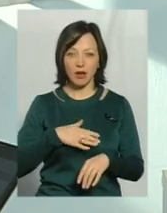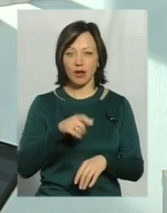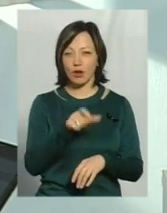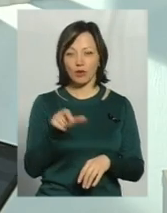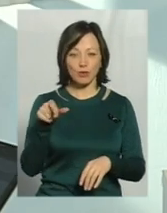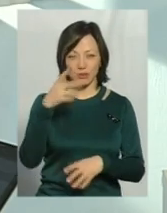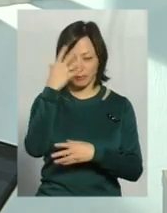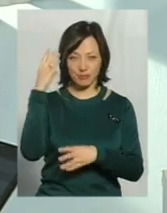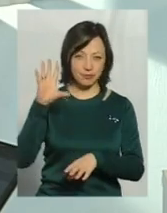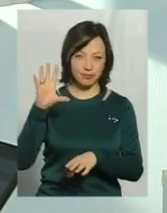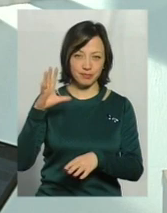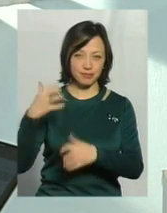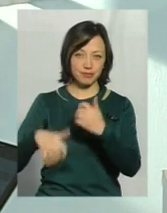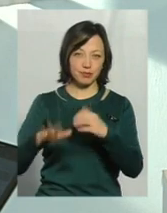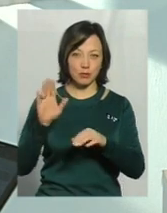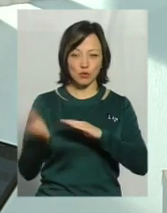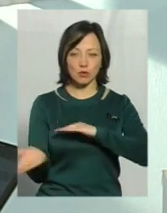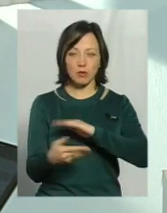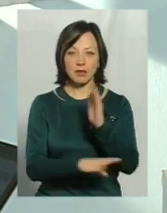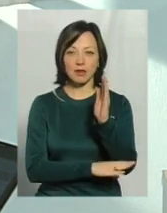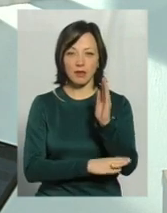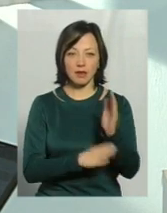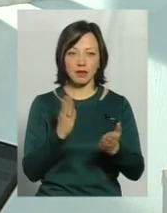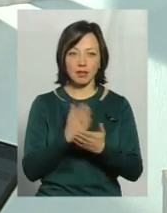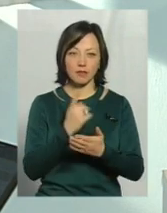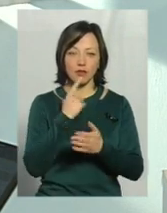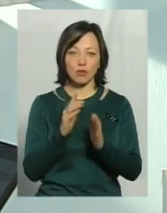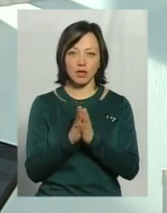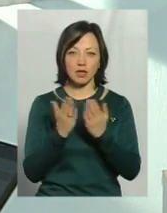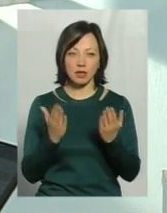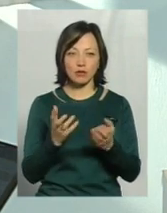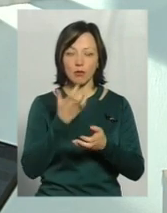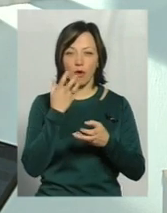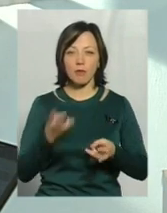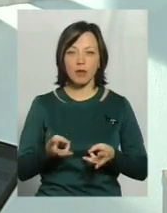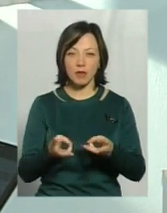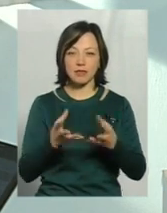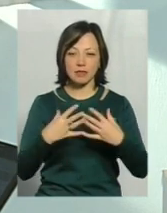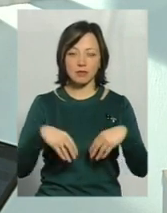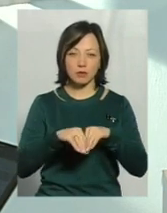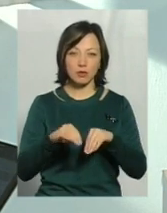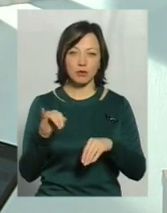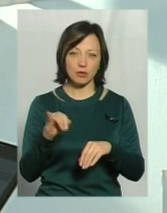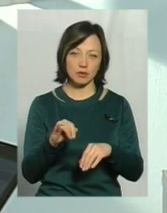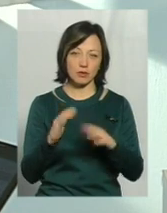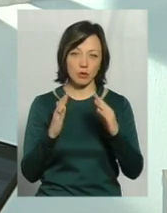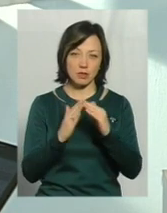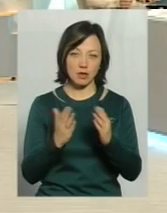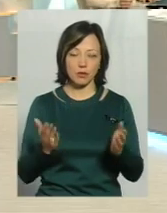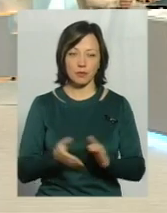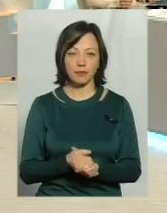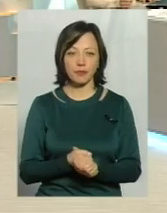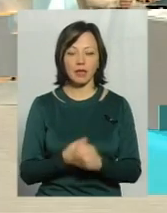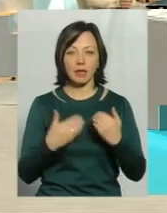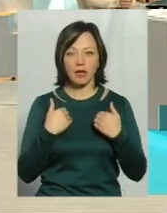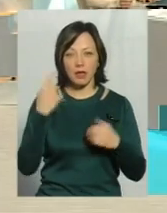вони навіть можуть зрубати дерево, яке є в червоній книзі, для того, щоб обігріти свою сім'ю, селю. От. Тобто, я